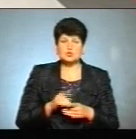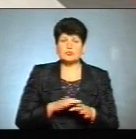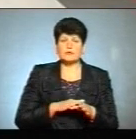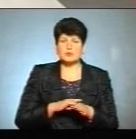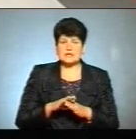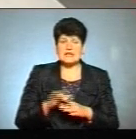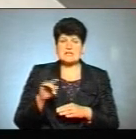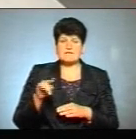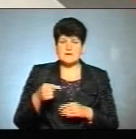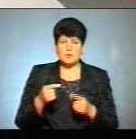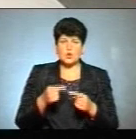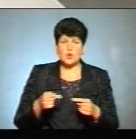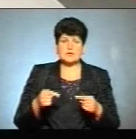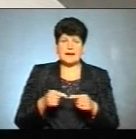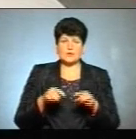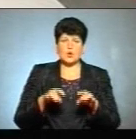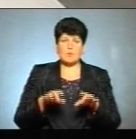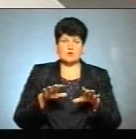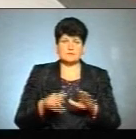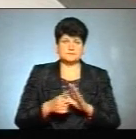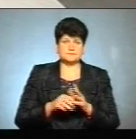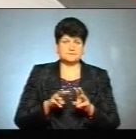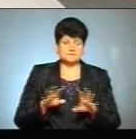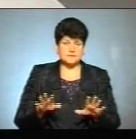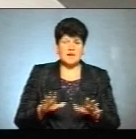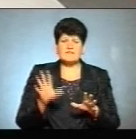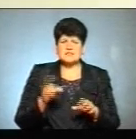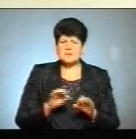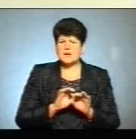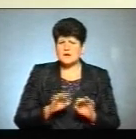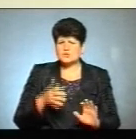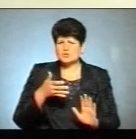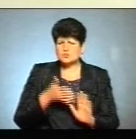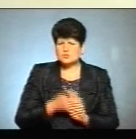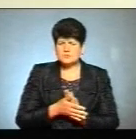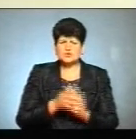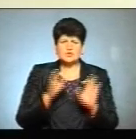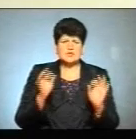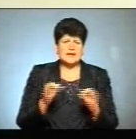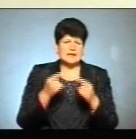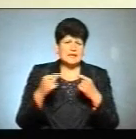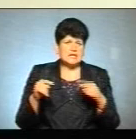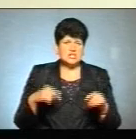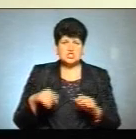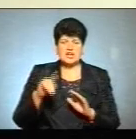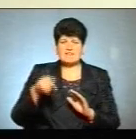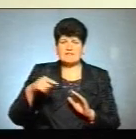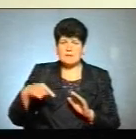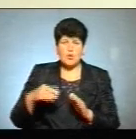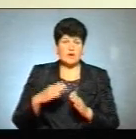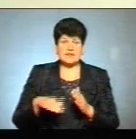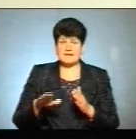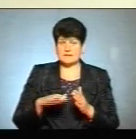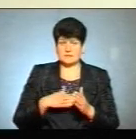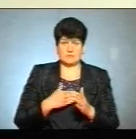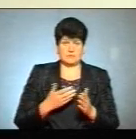дотримання вимог конкретної постанови. Але всі прекрасно розуміють, що ніяких інших вимог ніхто не